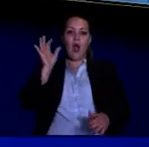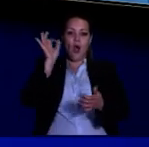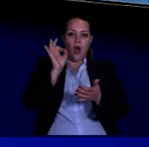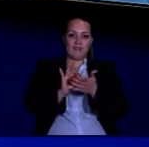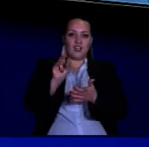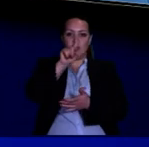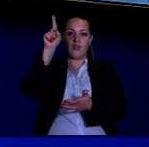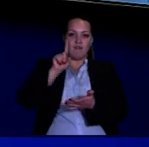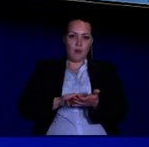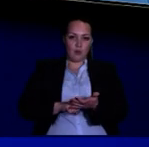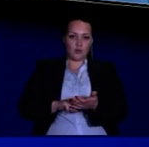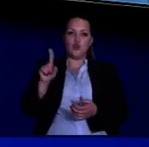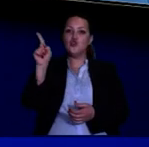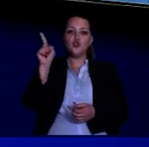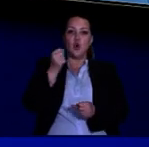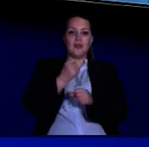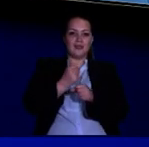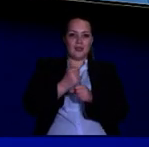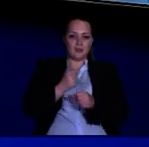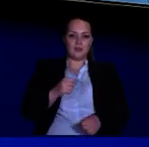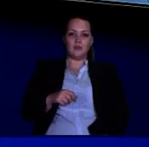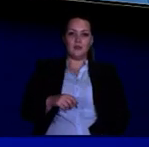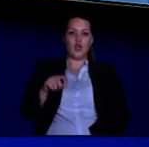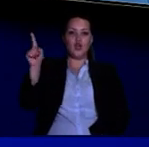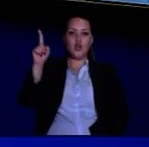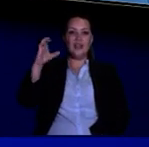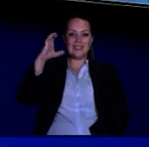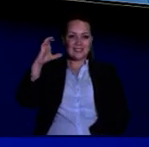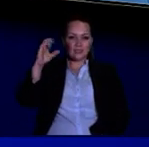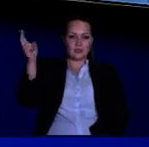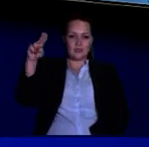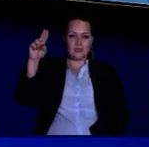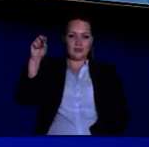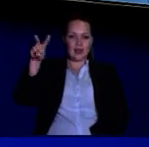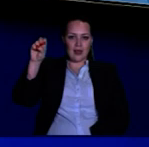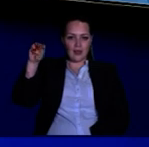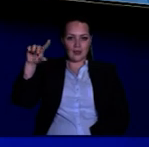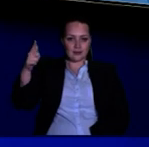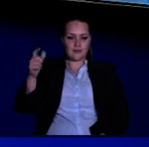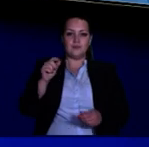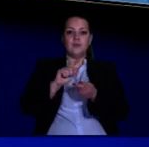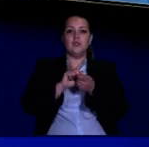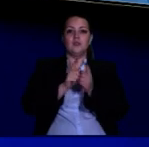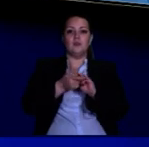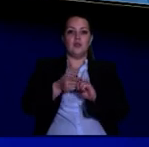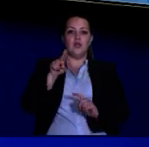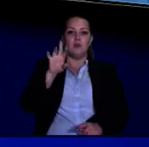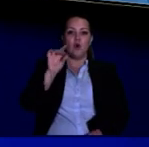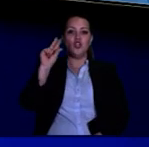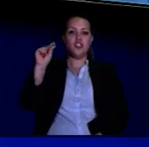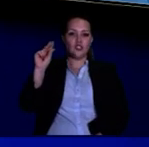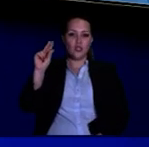Отвечает на вопросы «что делать?», «что сделать?», изменяется по